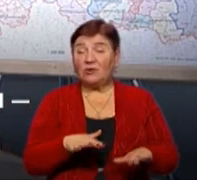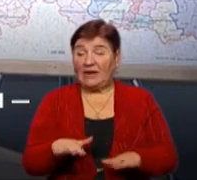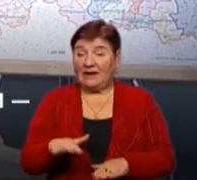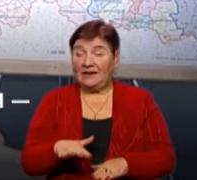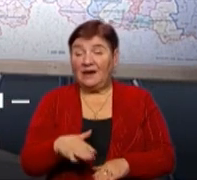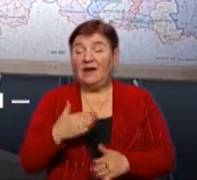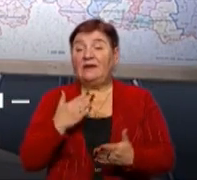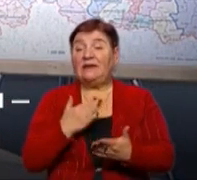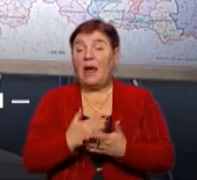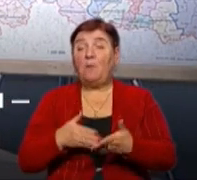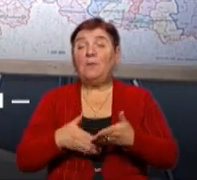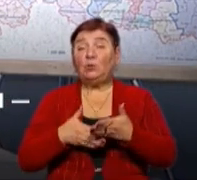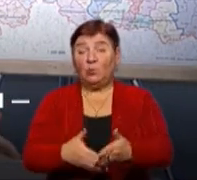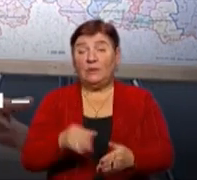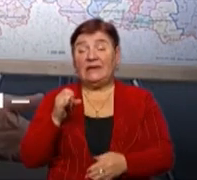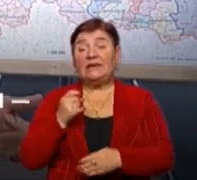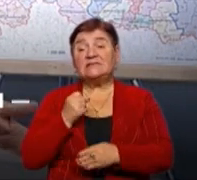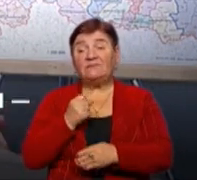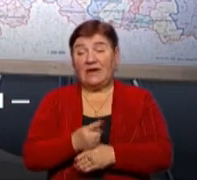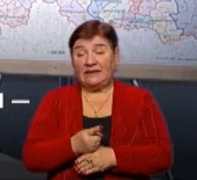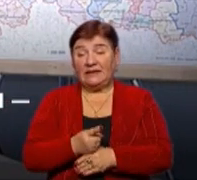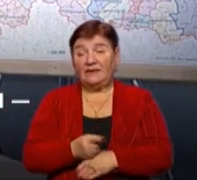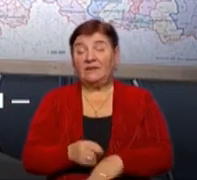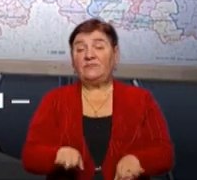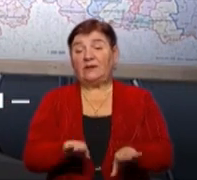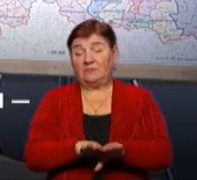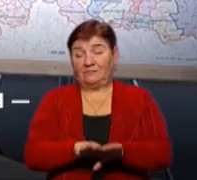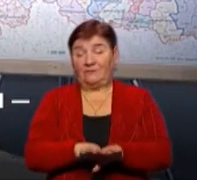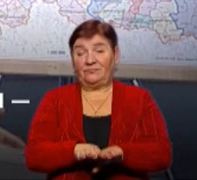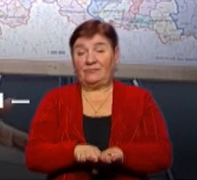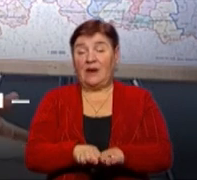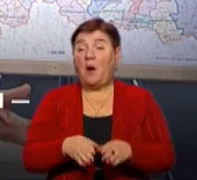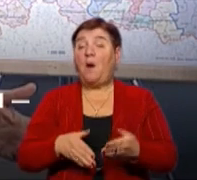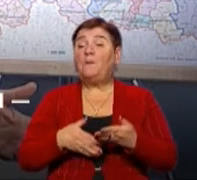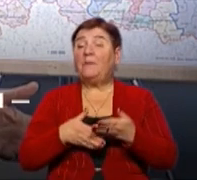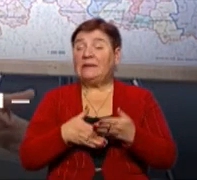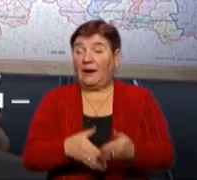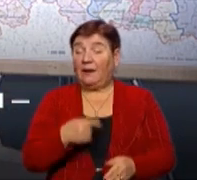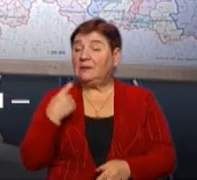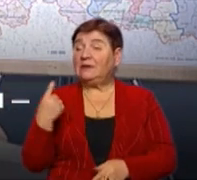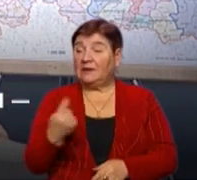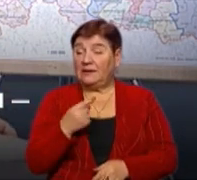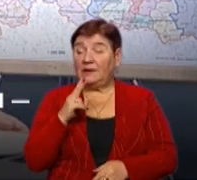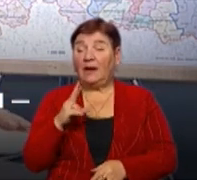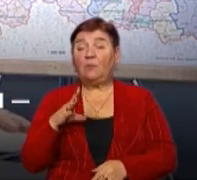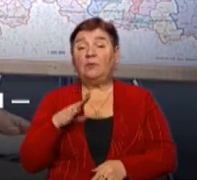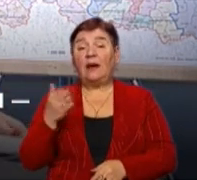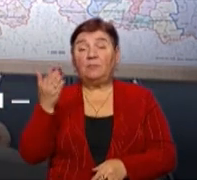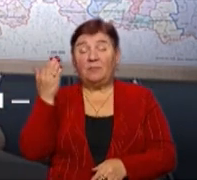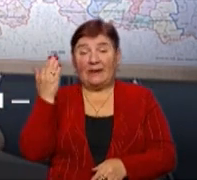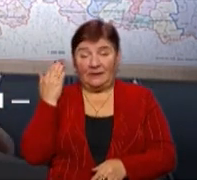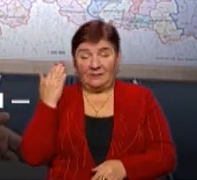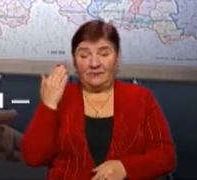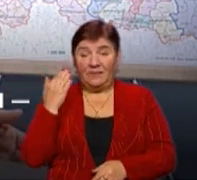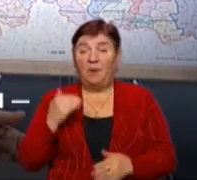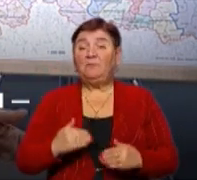не функціональність, а має мету і завдання. Вони і складають власне функціональність. Тобто мета її єдина, як і була і попередня коаліція,